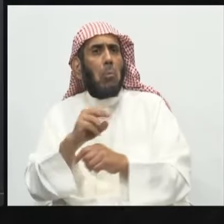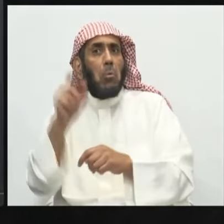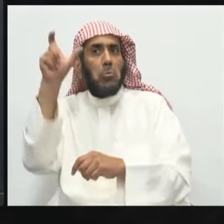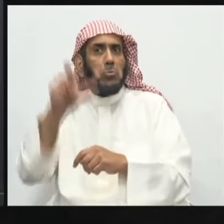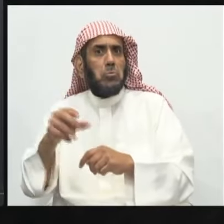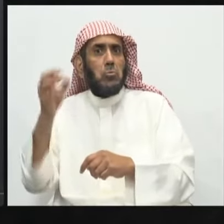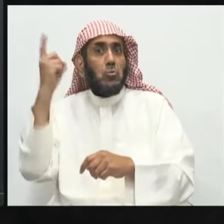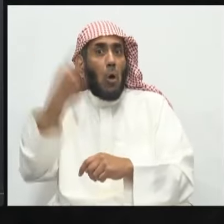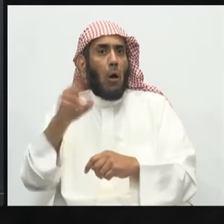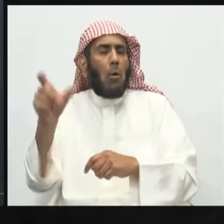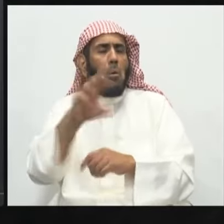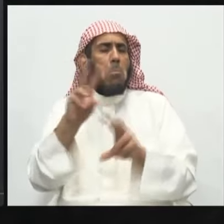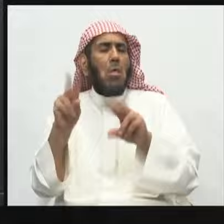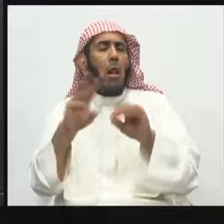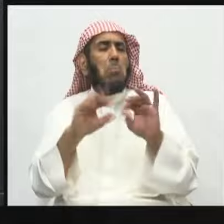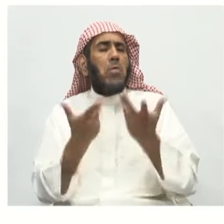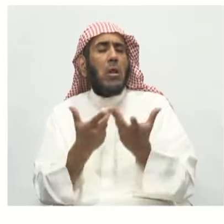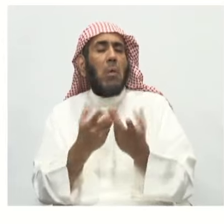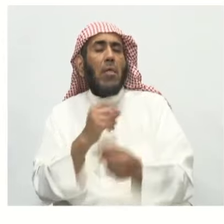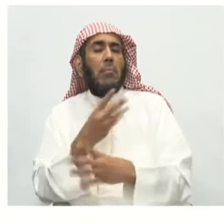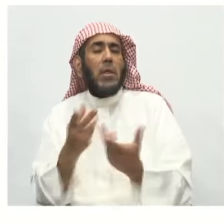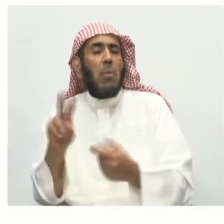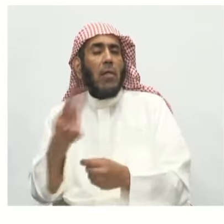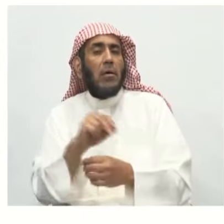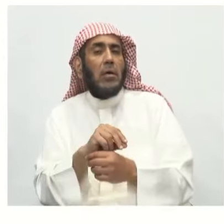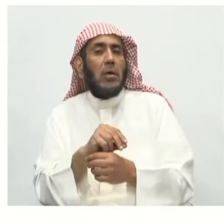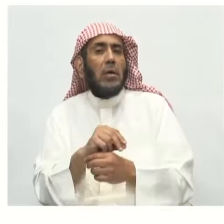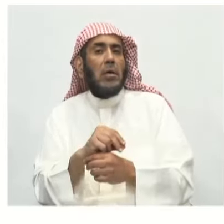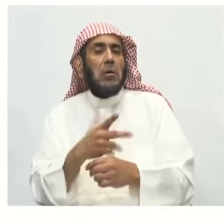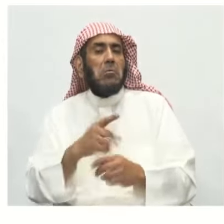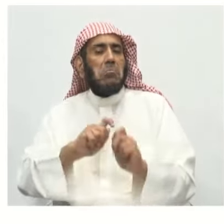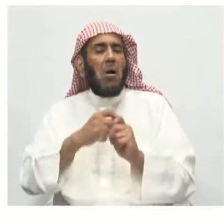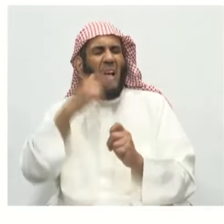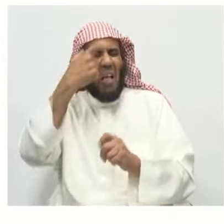كذبا مثل ماذا يا ابنائي كالشفق